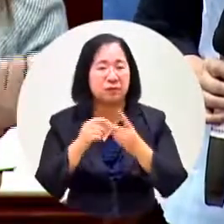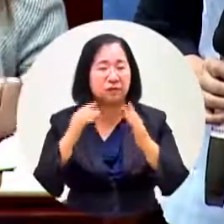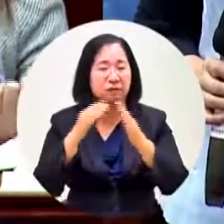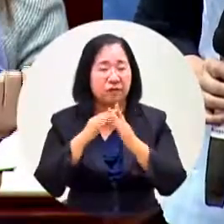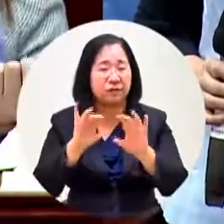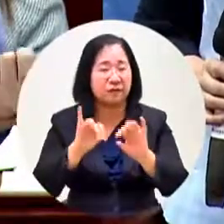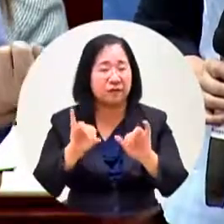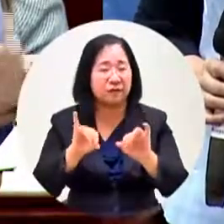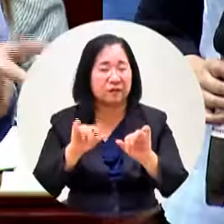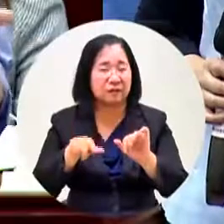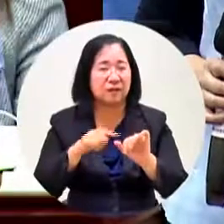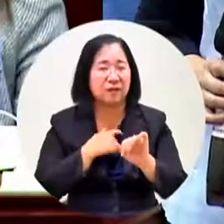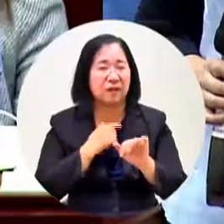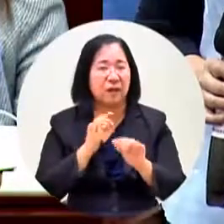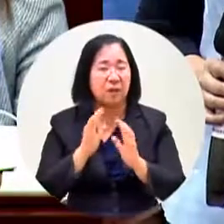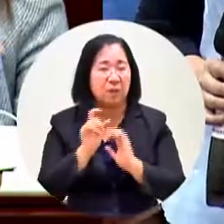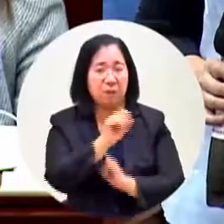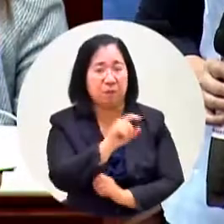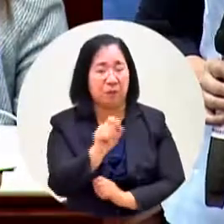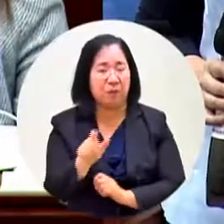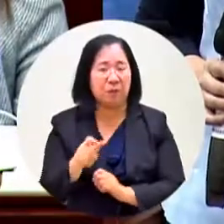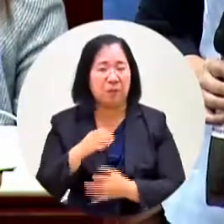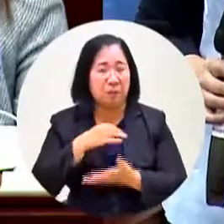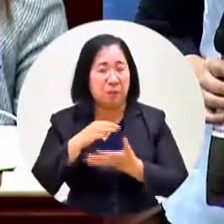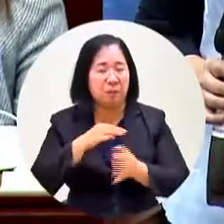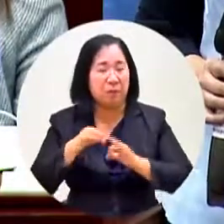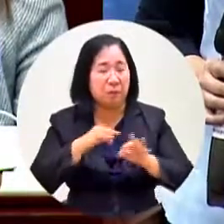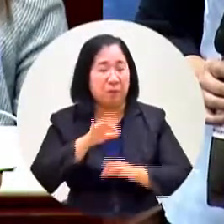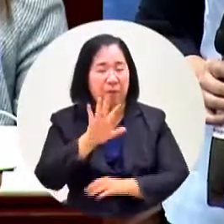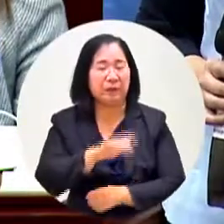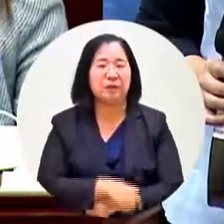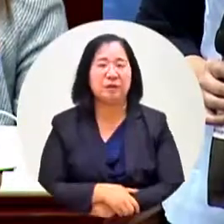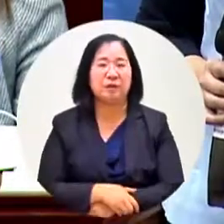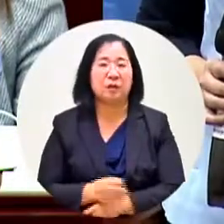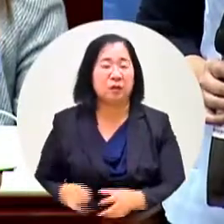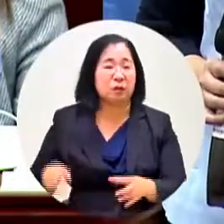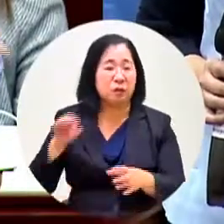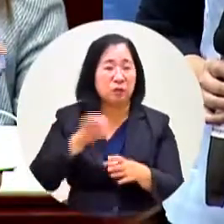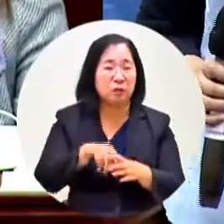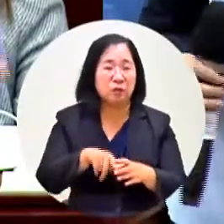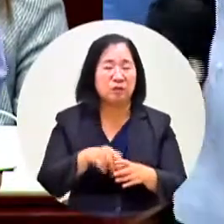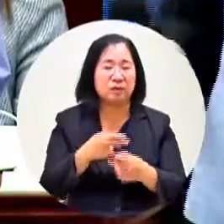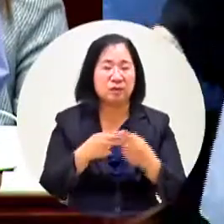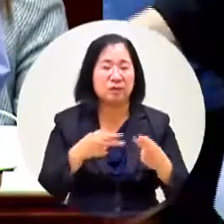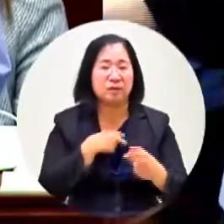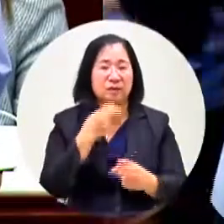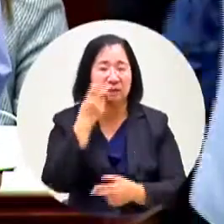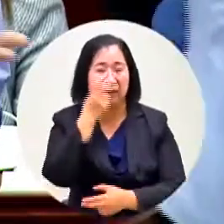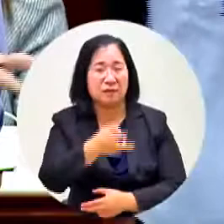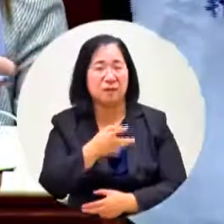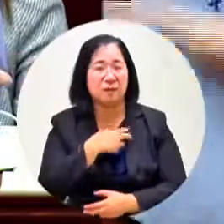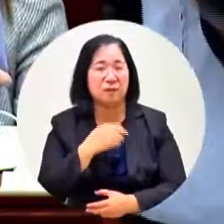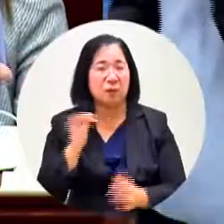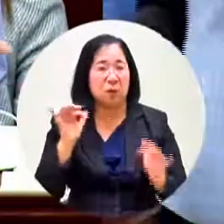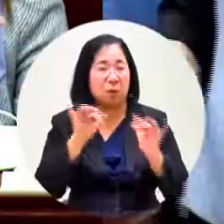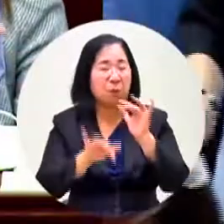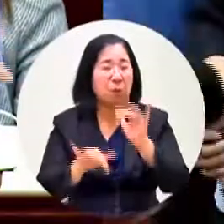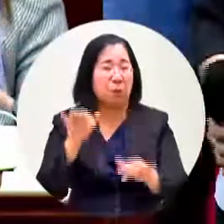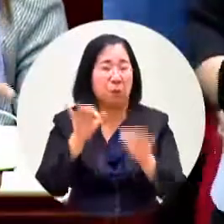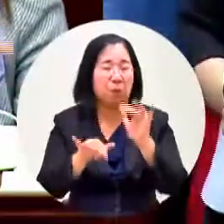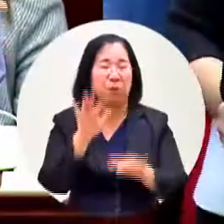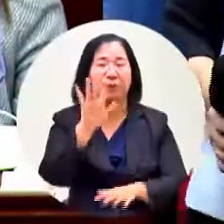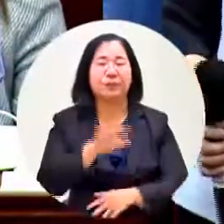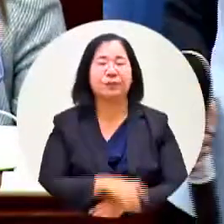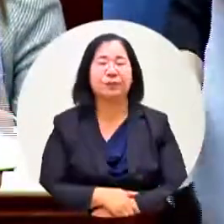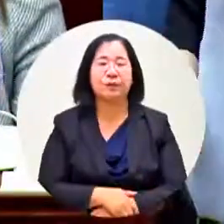24小时铺天盖地的，主要目的就是抹黑高雄。偏偏我们去外面看，我们高雄几个指标：第